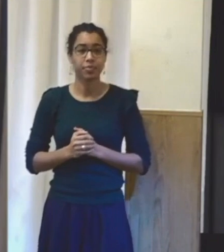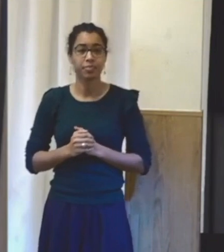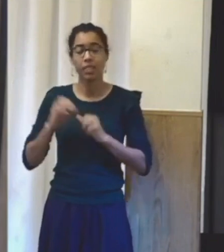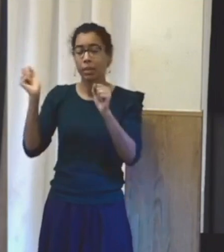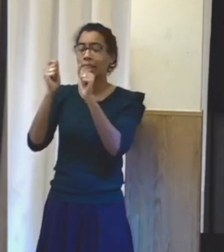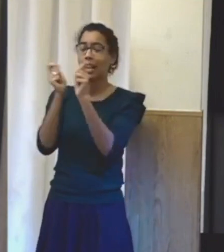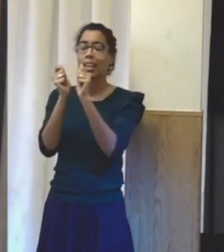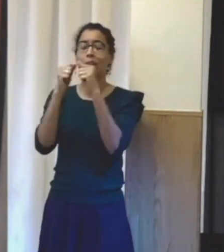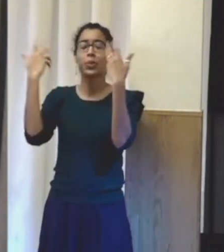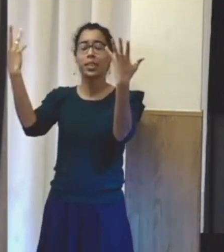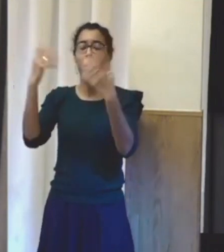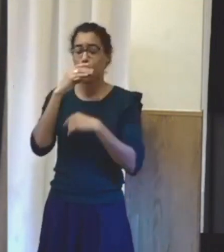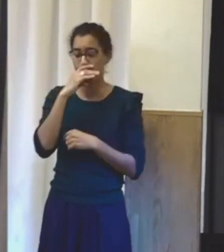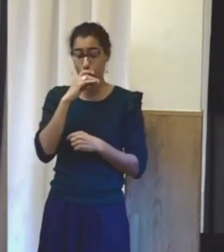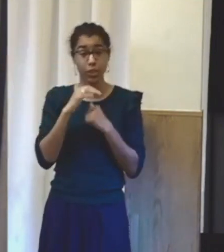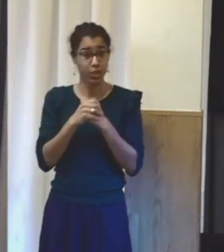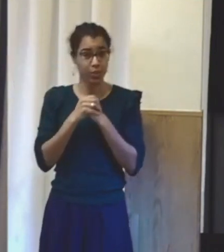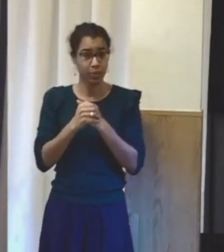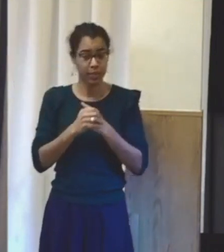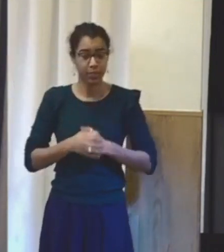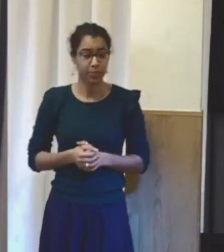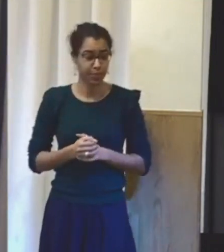Alléluia. Je vais prier.